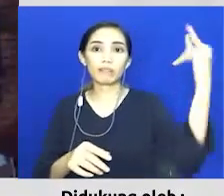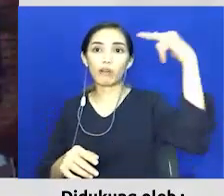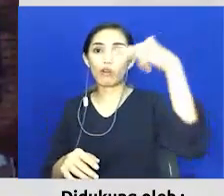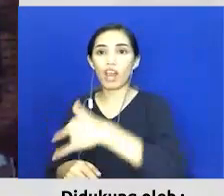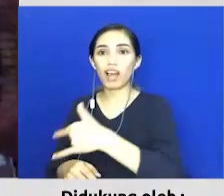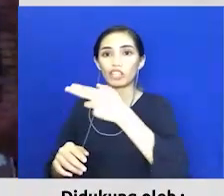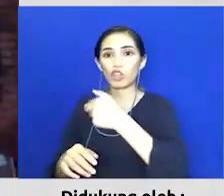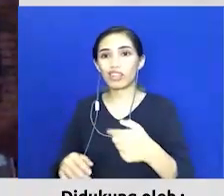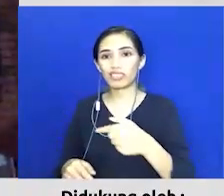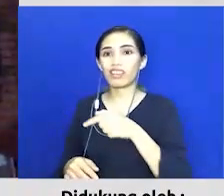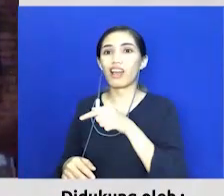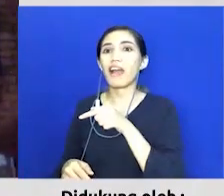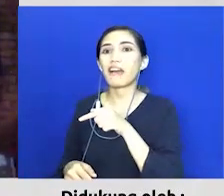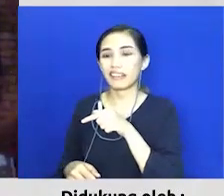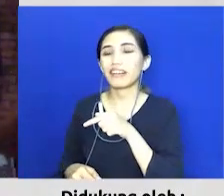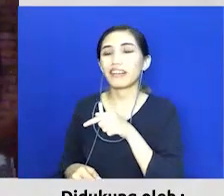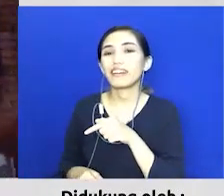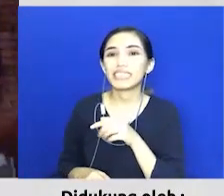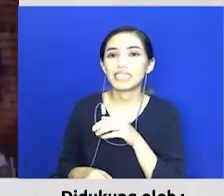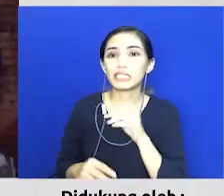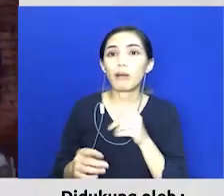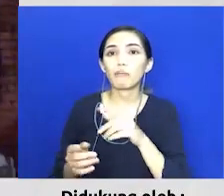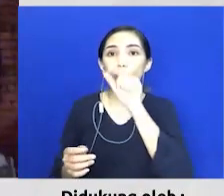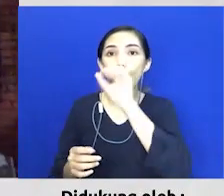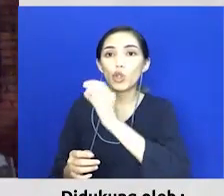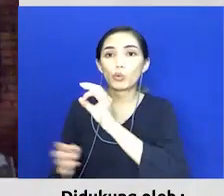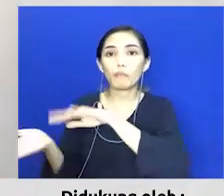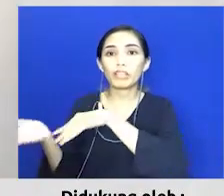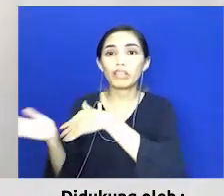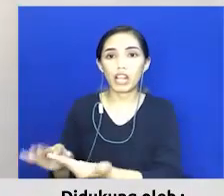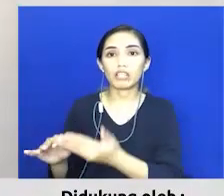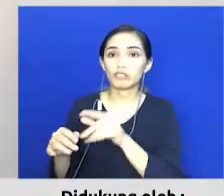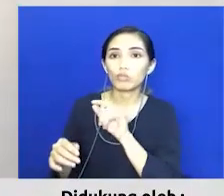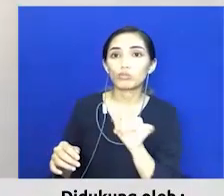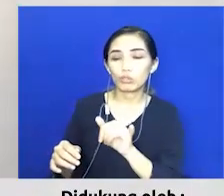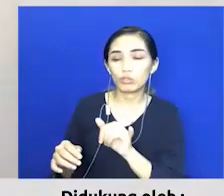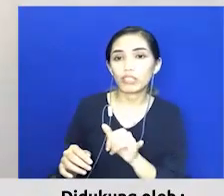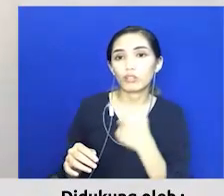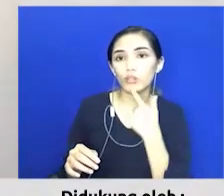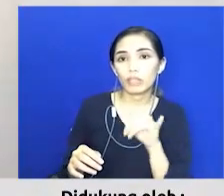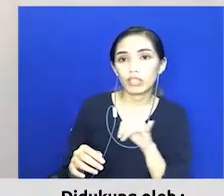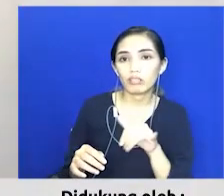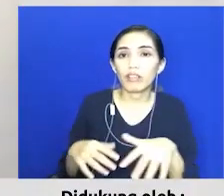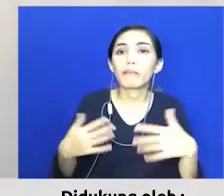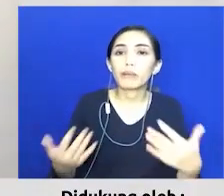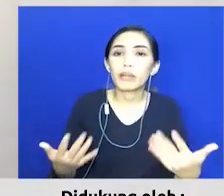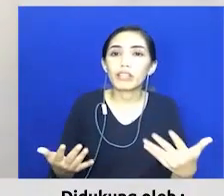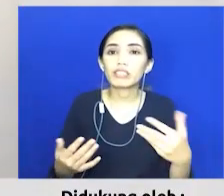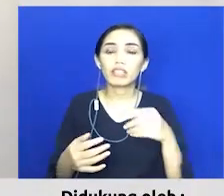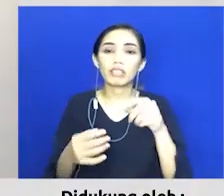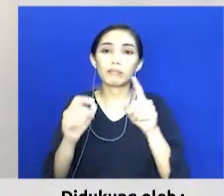mengalami gonjang-ganjing politik juga gitu. Nah, kira-kira nih kalau dipikir-pikir bagaimana sih ya perfilman kita